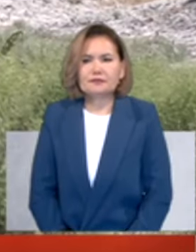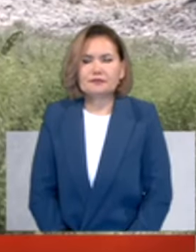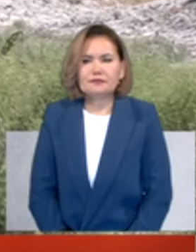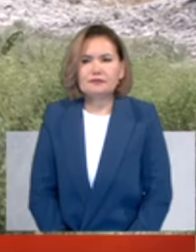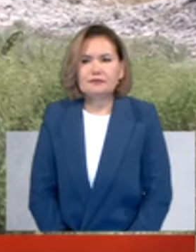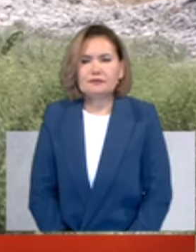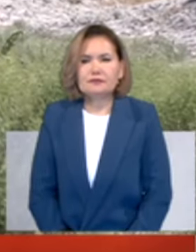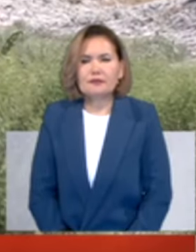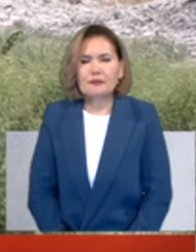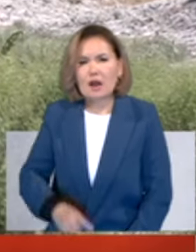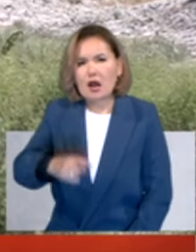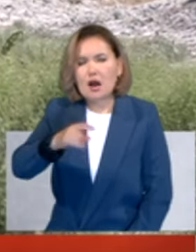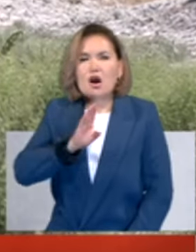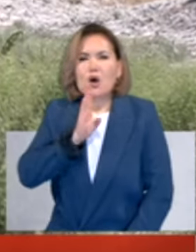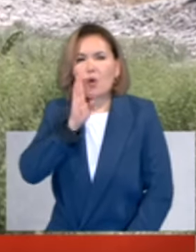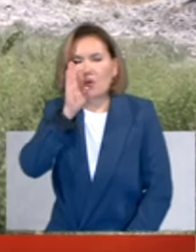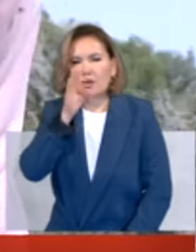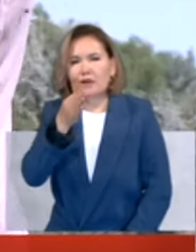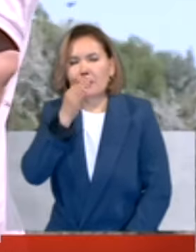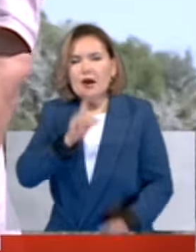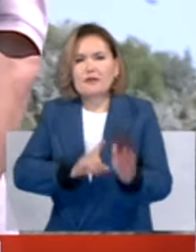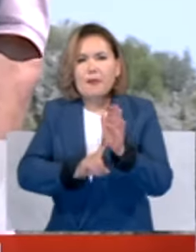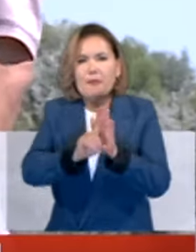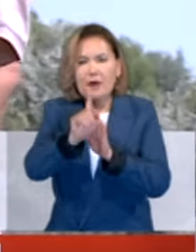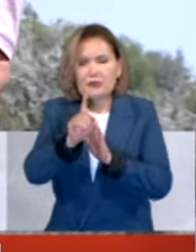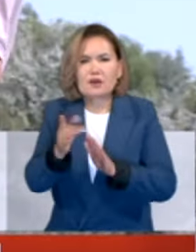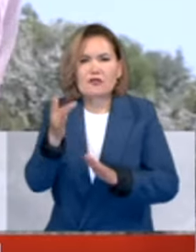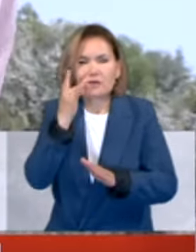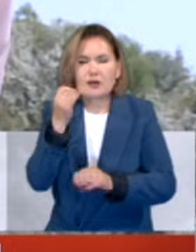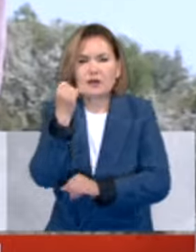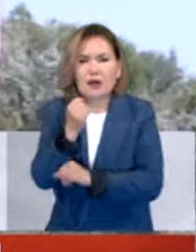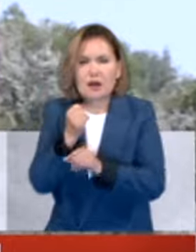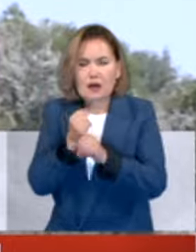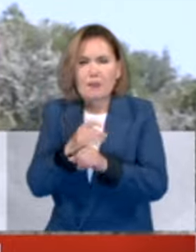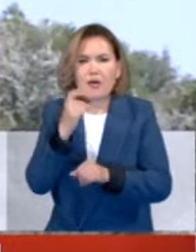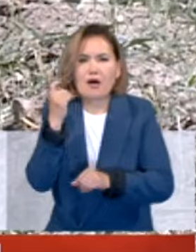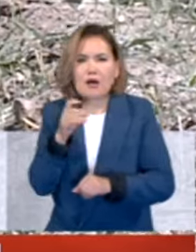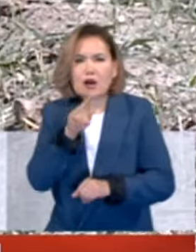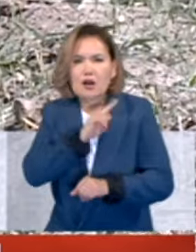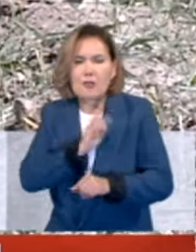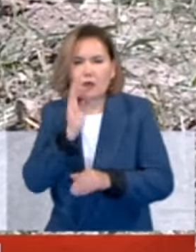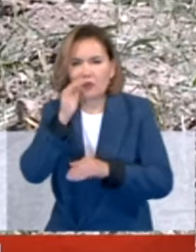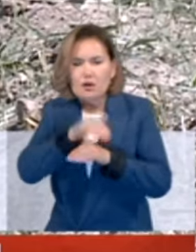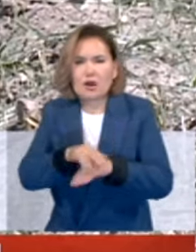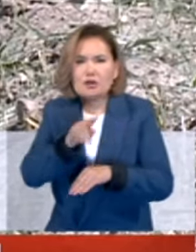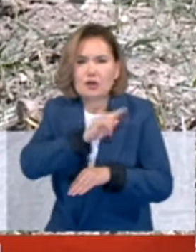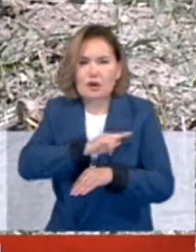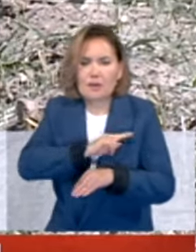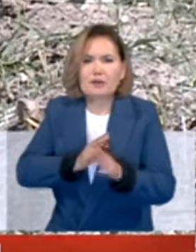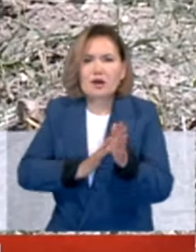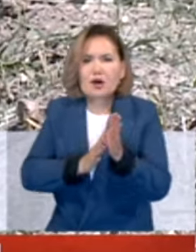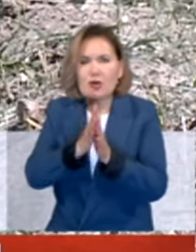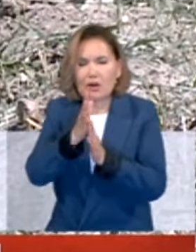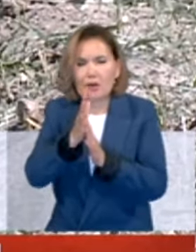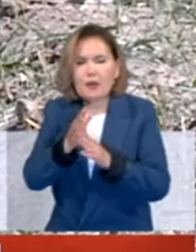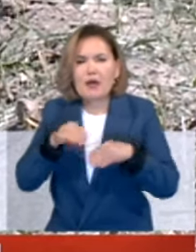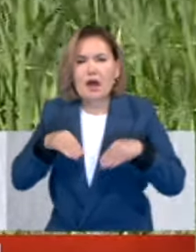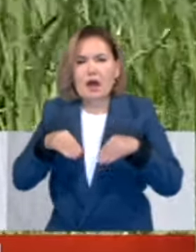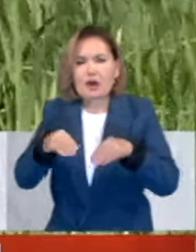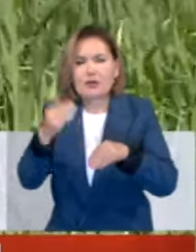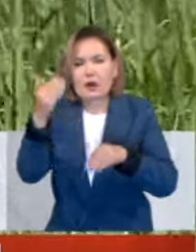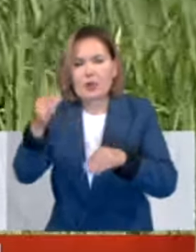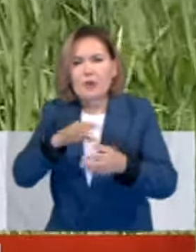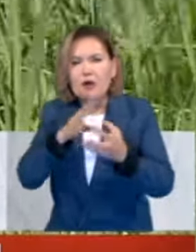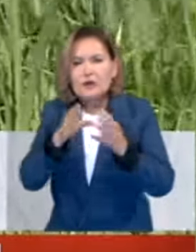Күн ұясынан көтерілгеннен егіс алқабында тірлік басталады. Қазір нағыз дақылдың бой көтеріп нәре алатын кезеңі. Бесарық ауылының